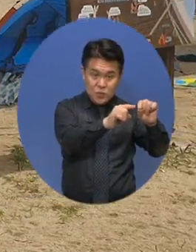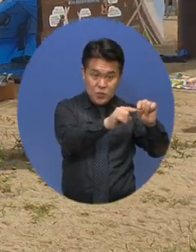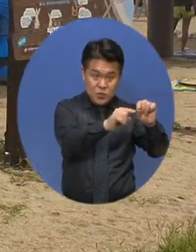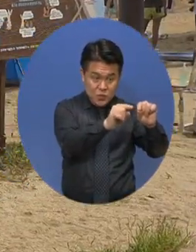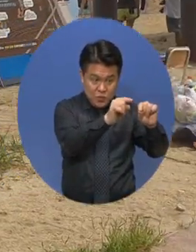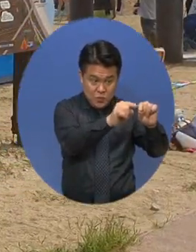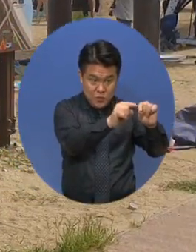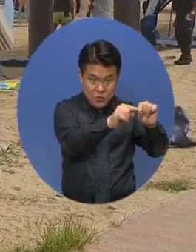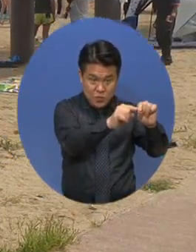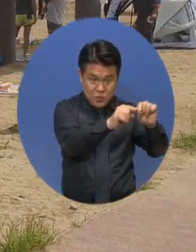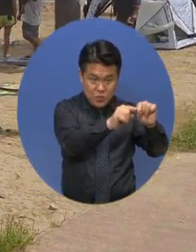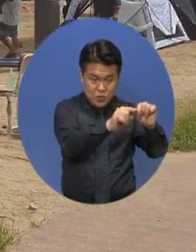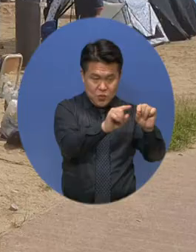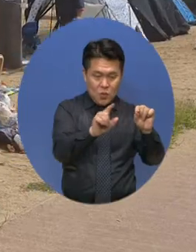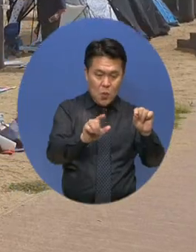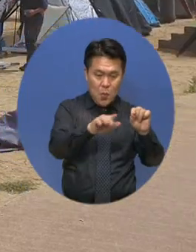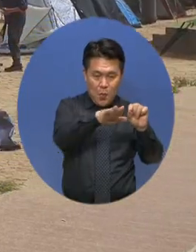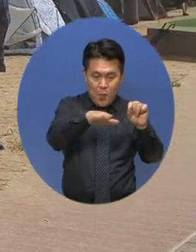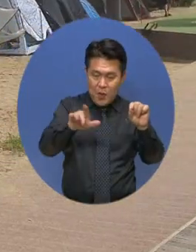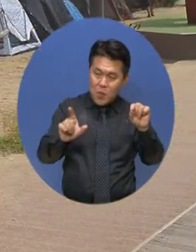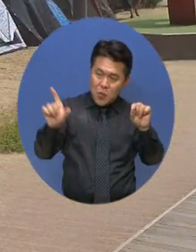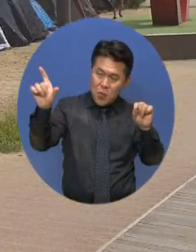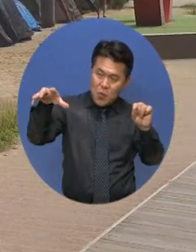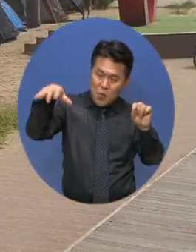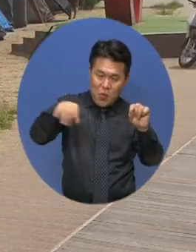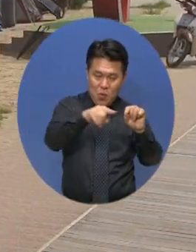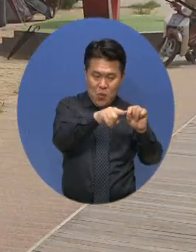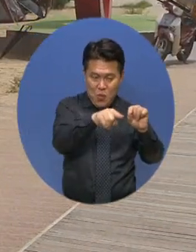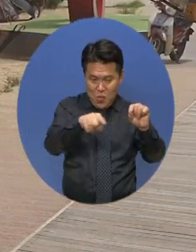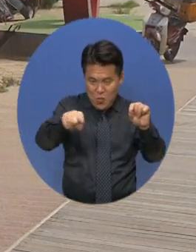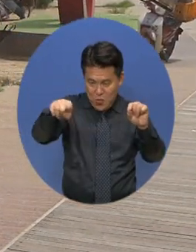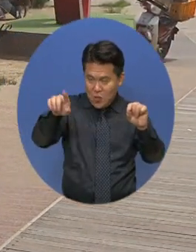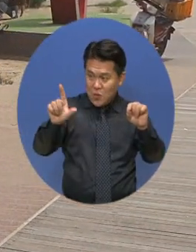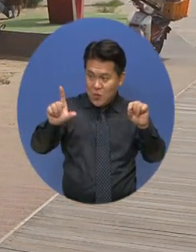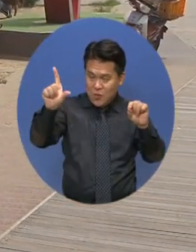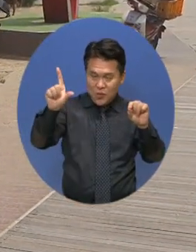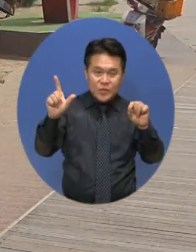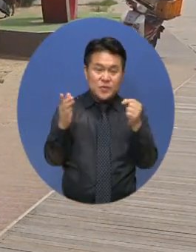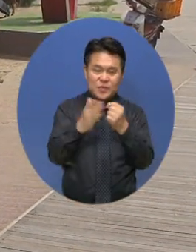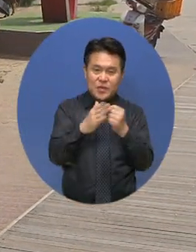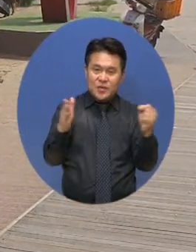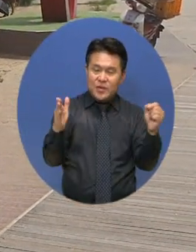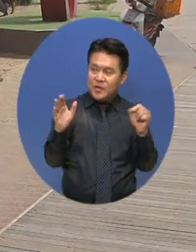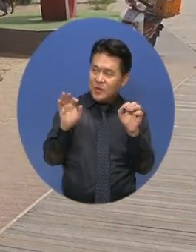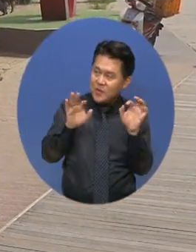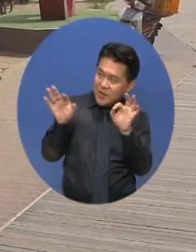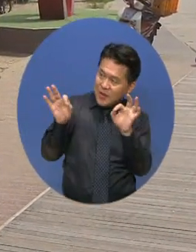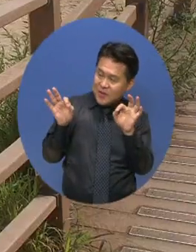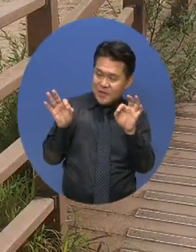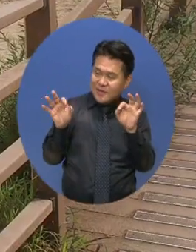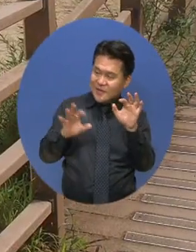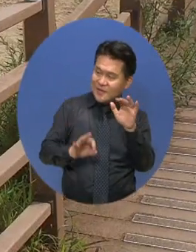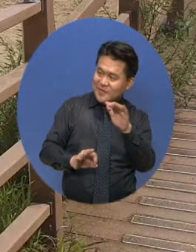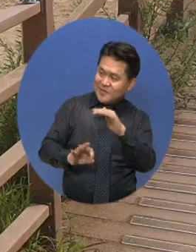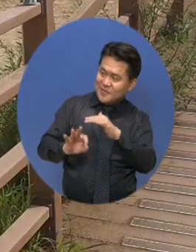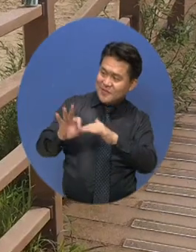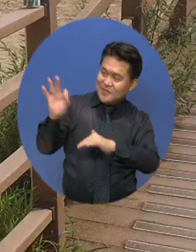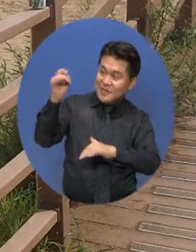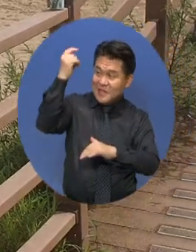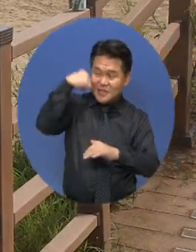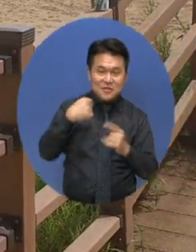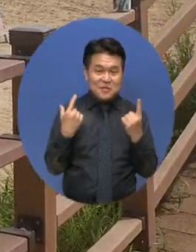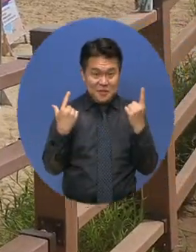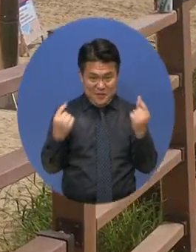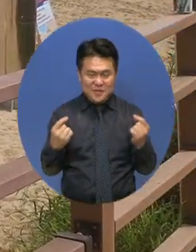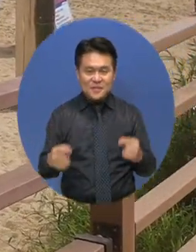부분의 해안이 동쪽으로 향해 툭 튀어나와 있어 동해안과 같은 방향으로 되어 있기 때문에 동해안에서와 같은